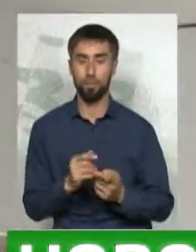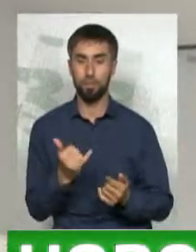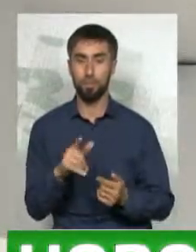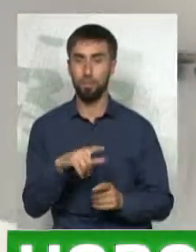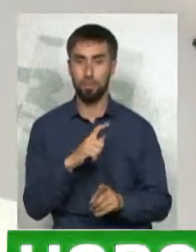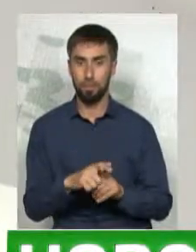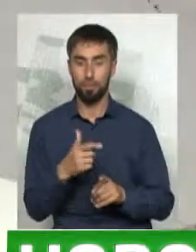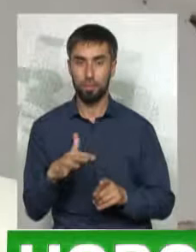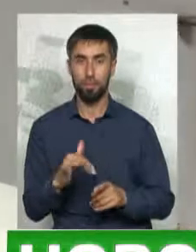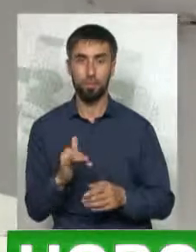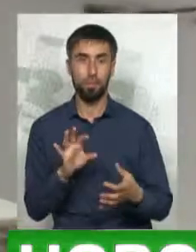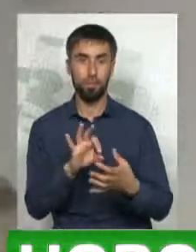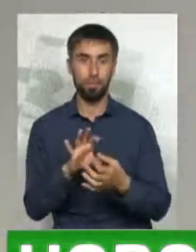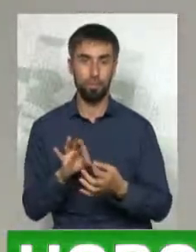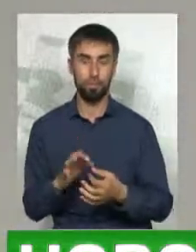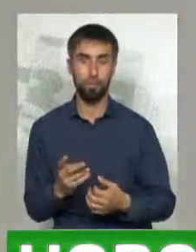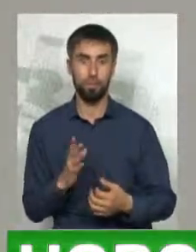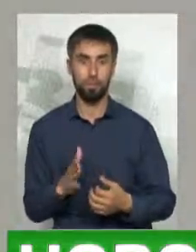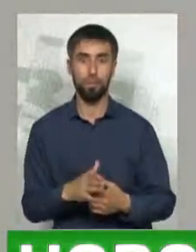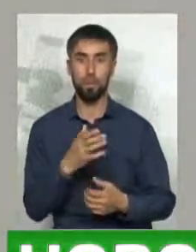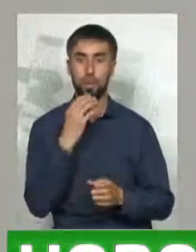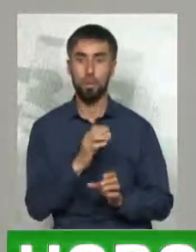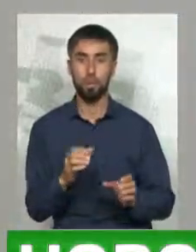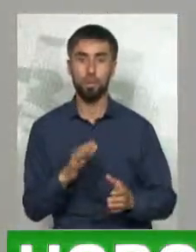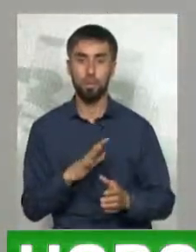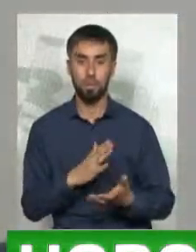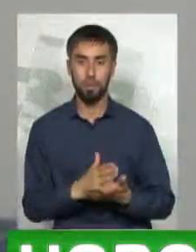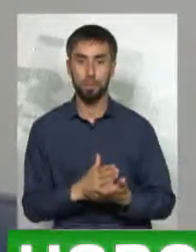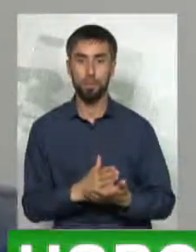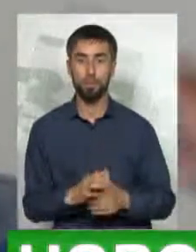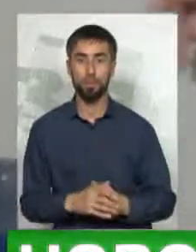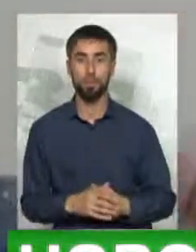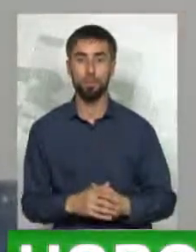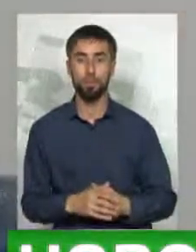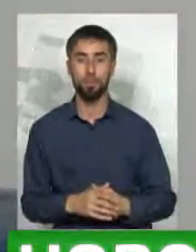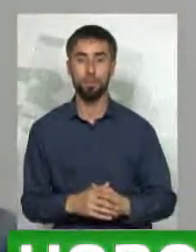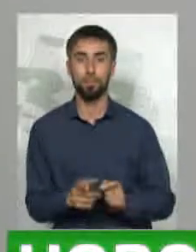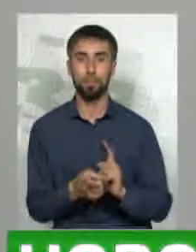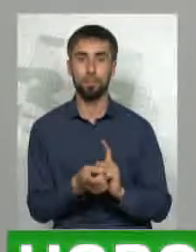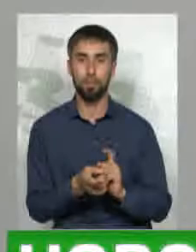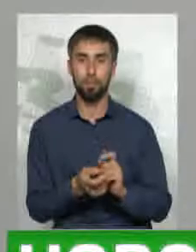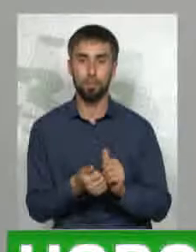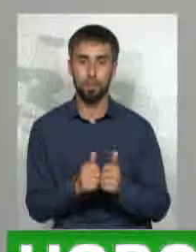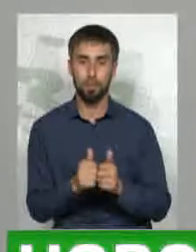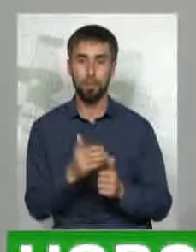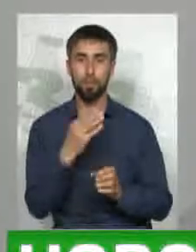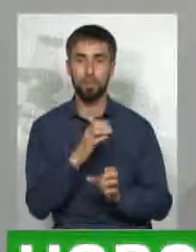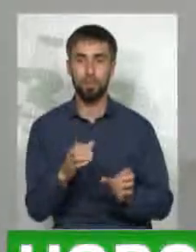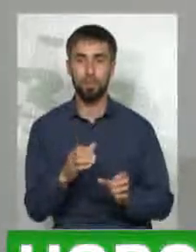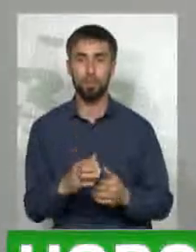проводку, издяхан, соединять дяхан. Отопление, отопление трубами, поменяли батарею, еще меняют новую систему